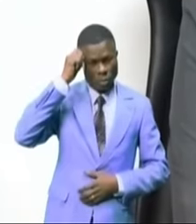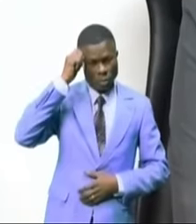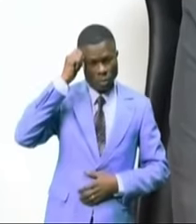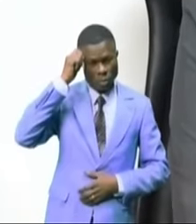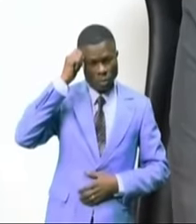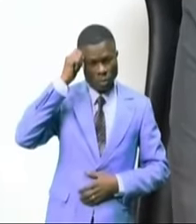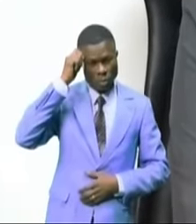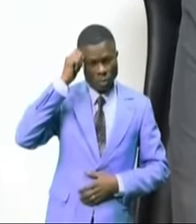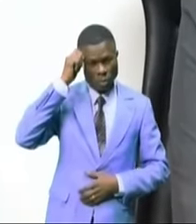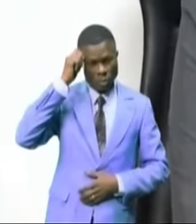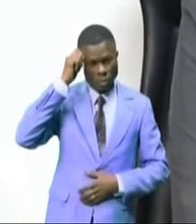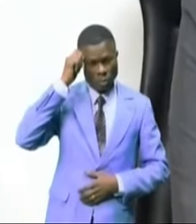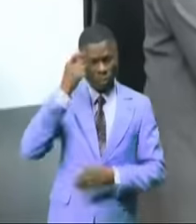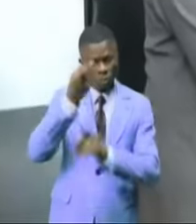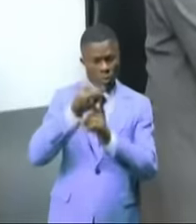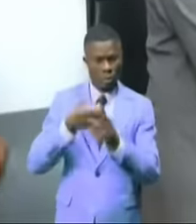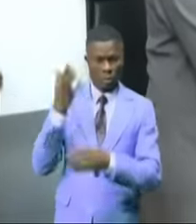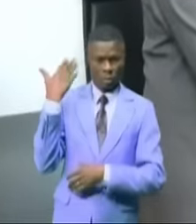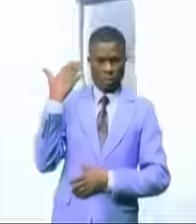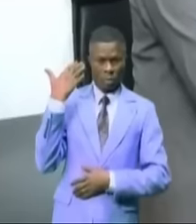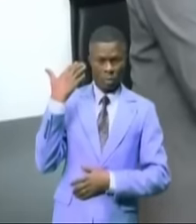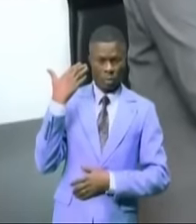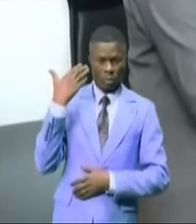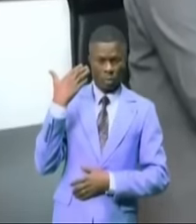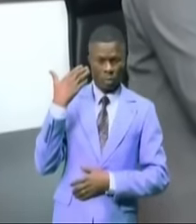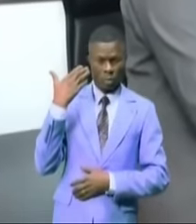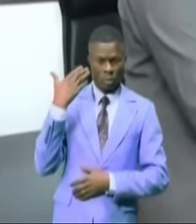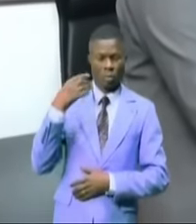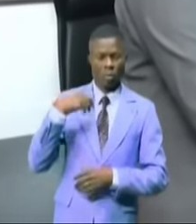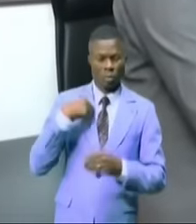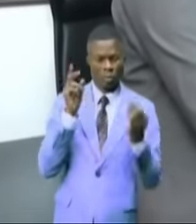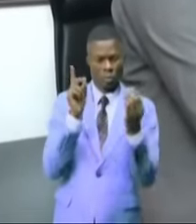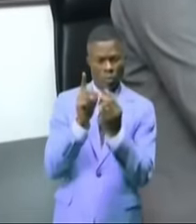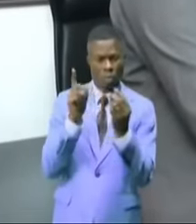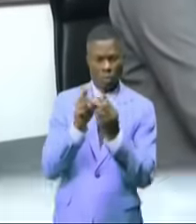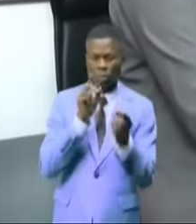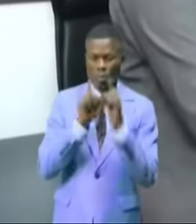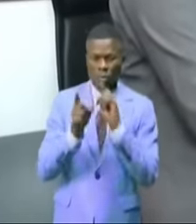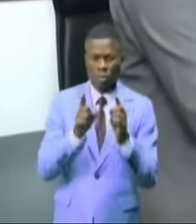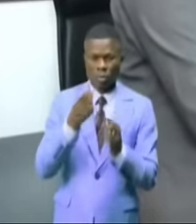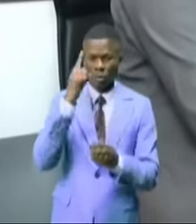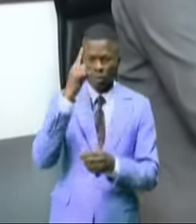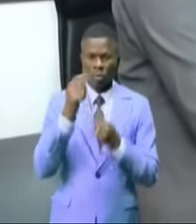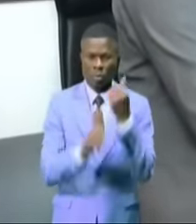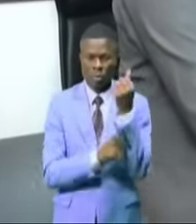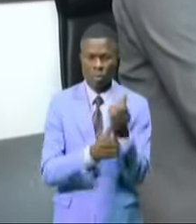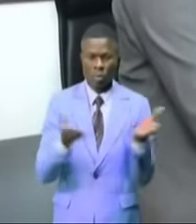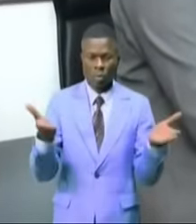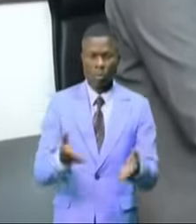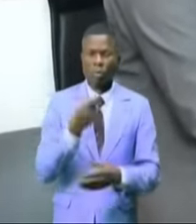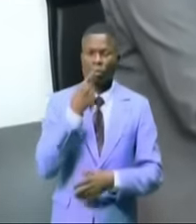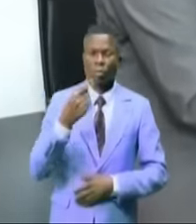a quelques mois, nous étions en cadre de concertation. L'un des participants nous a